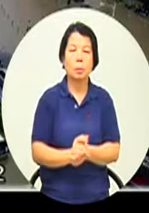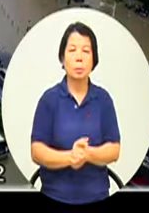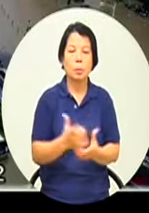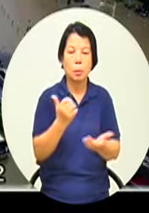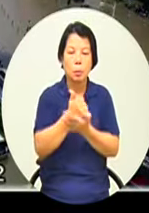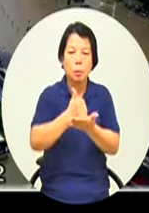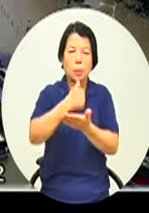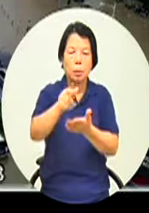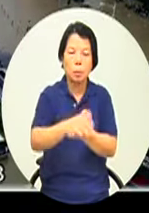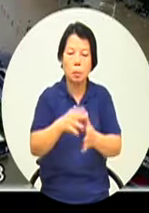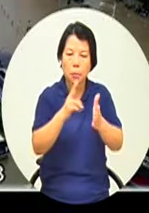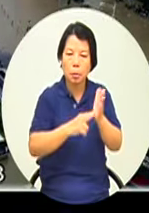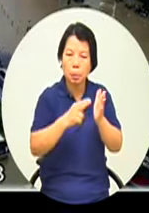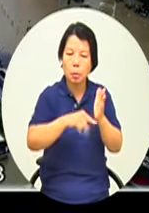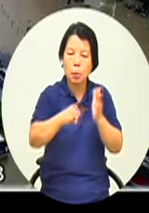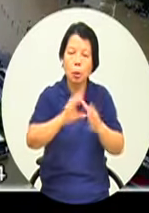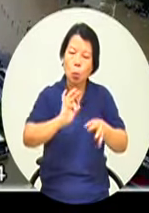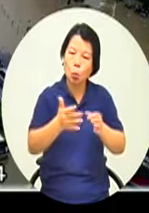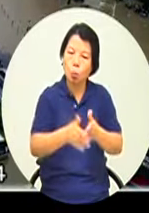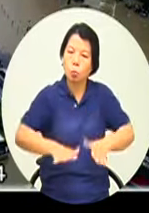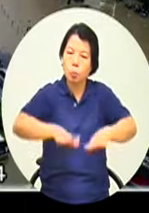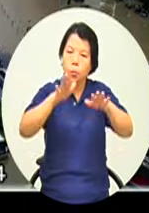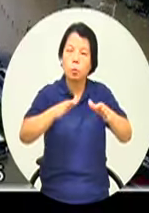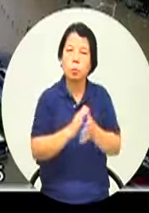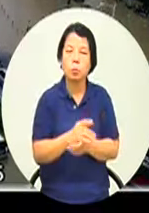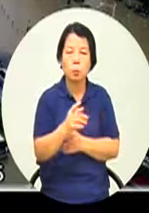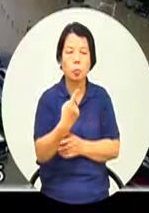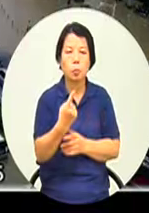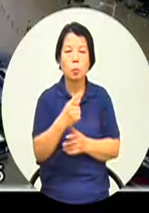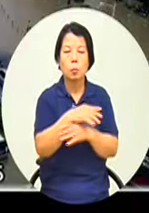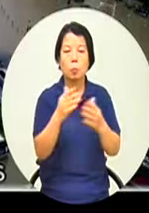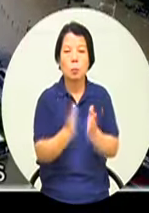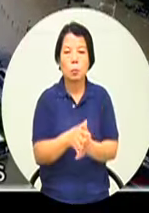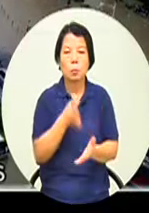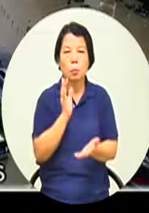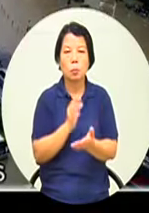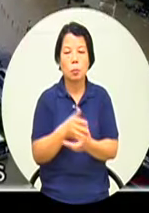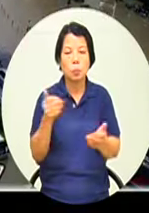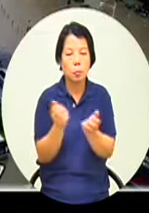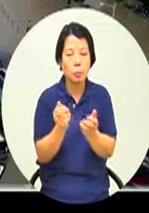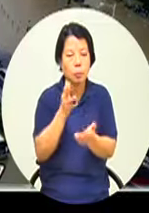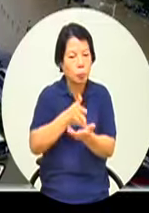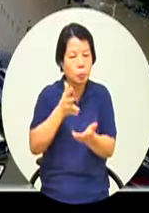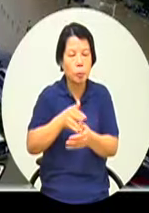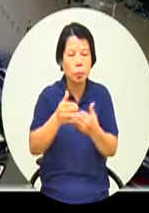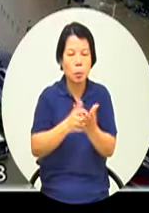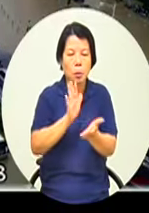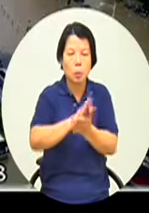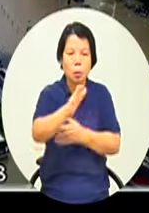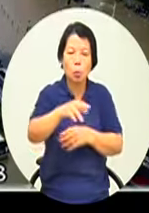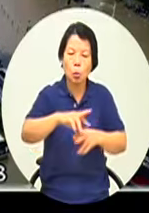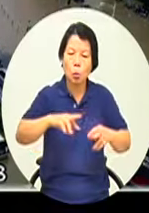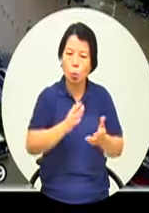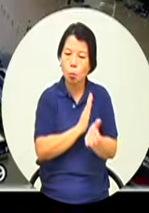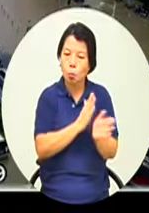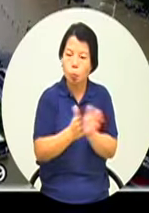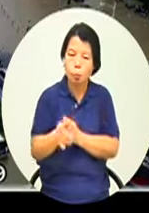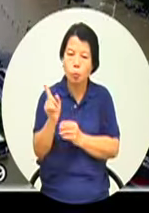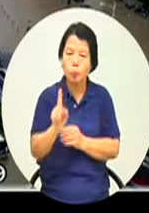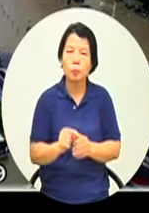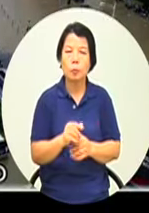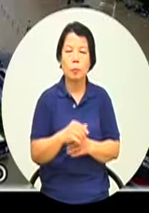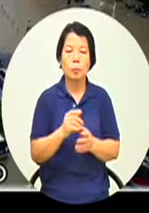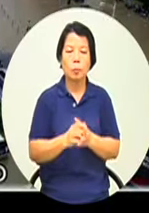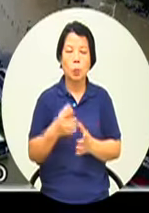长向社区说明为什么淹水，还有讲了大概的是未来要怎么处理。那我们本席呢，跟简议员呢，很